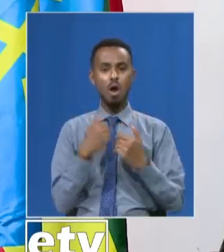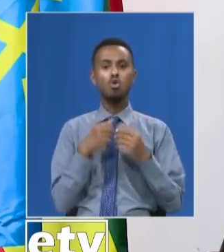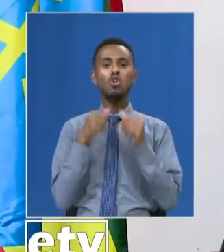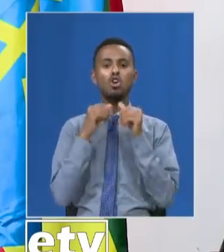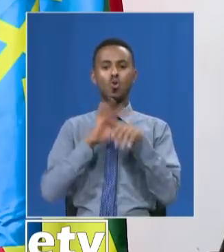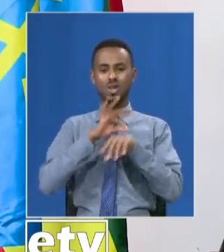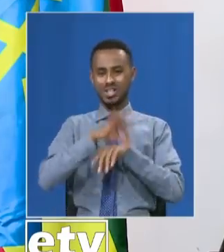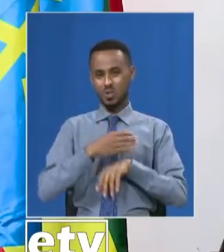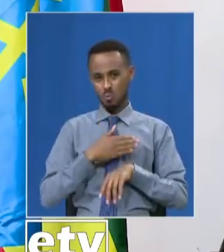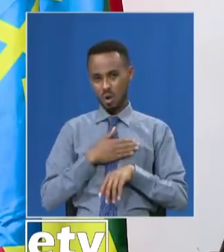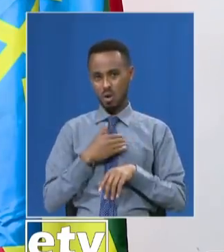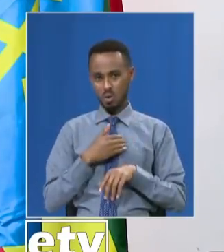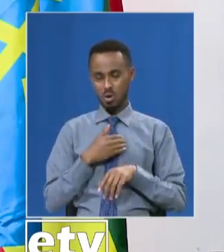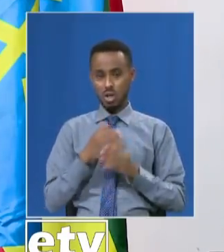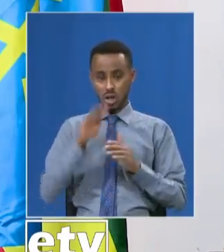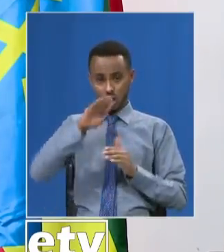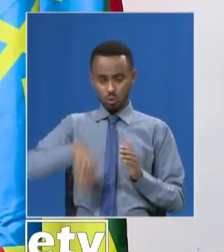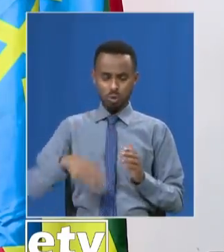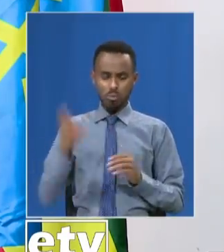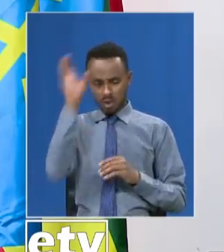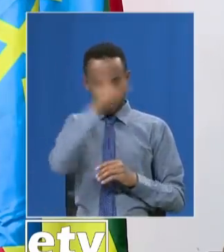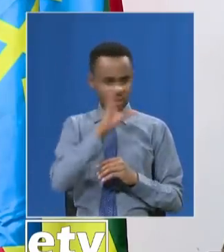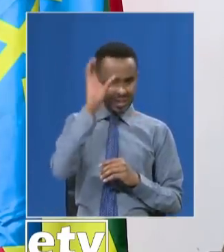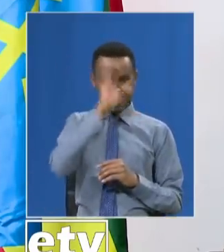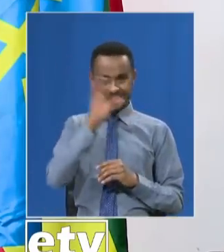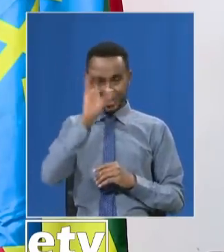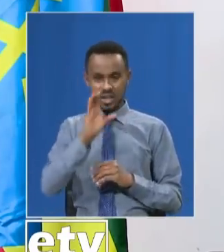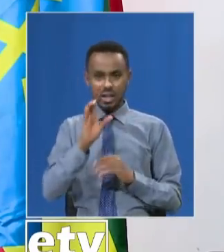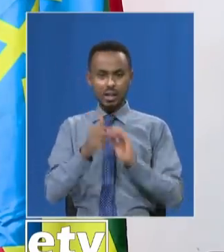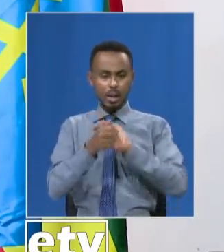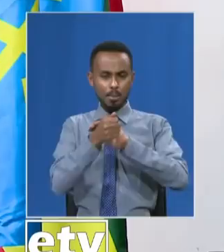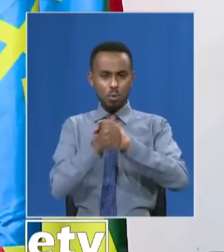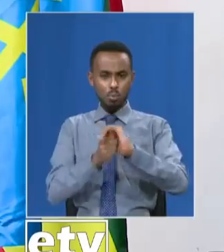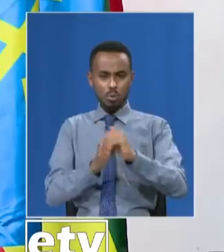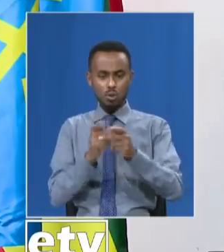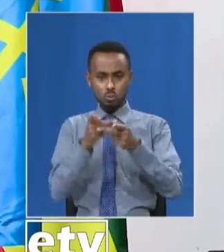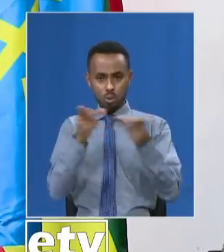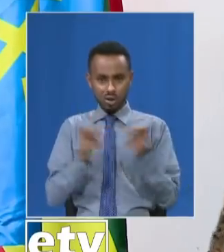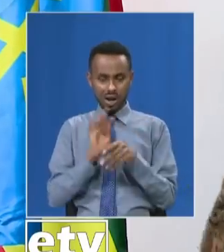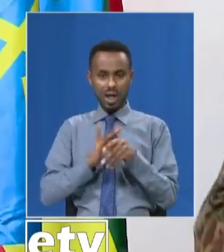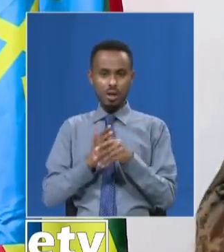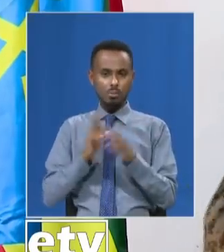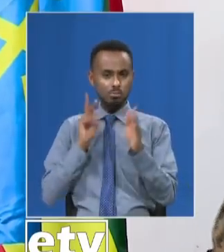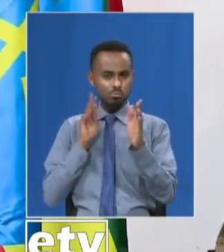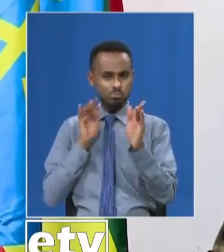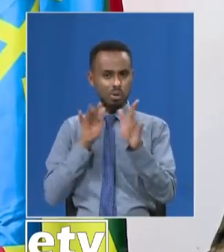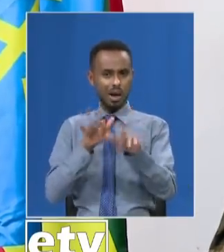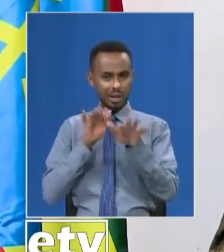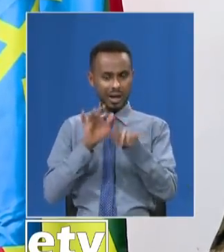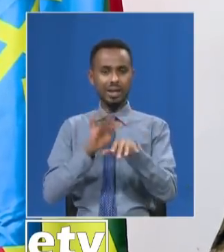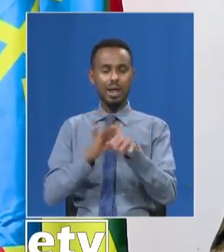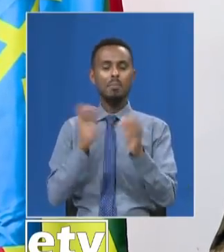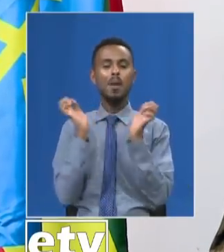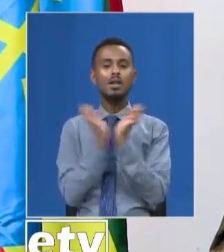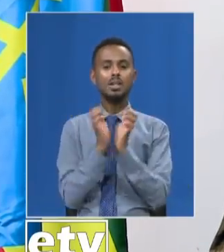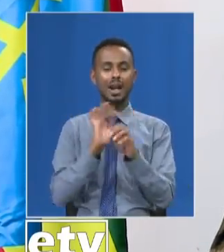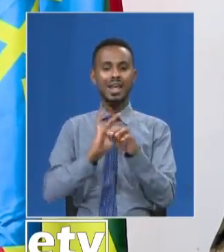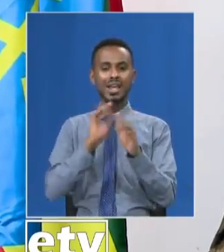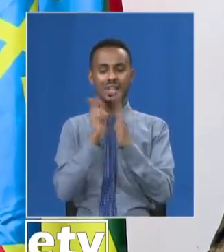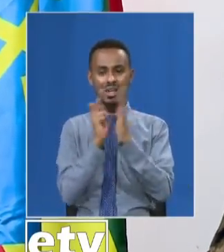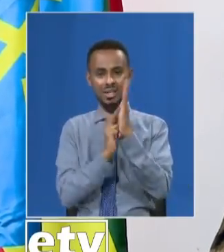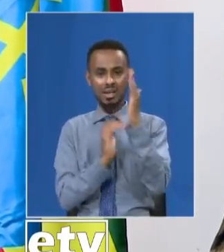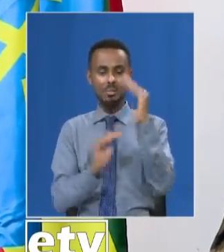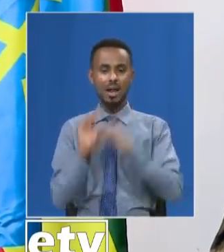አሉ። የቀረቱንም እያሳደደ ከተደበቁበት ቦታ ላይ በመምታት ላይ እና በመያዝ እና የህግ